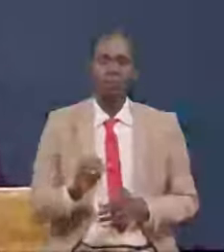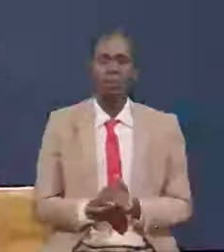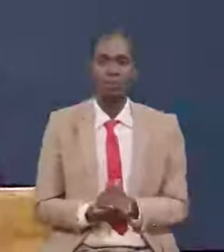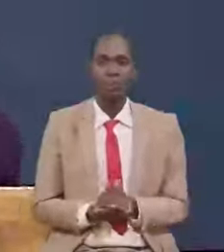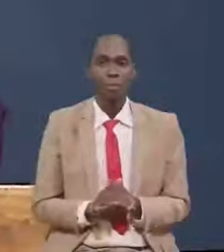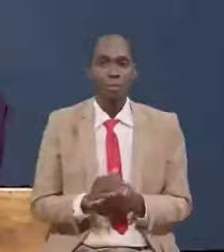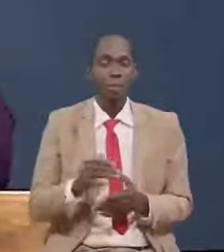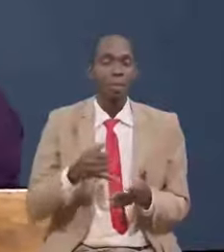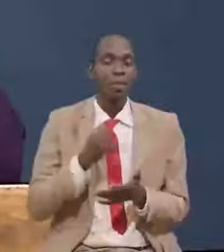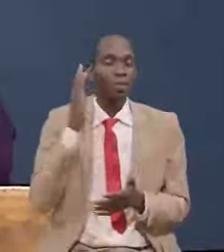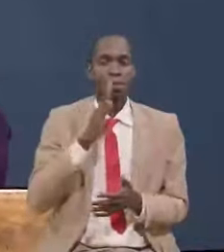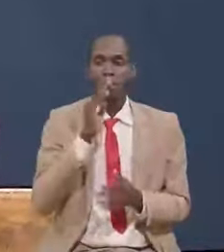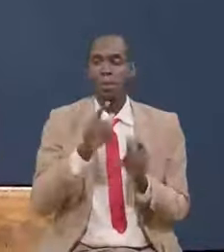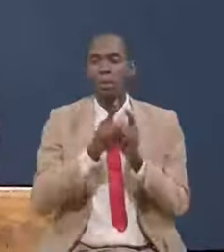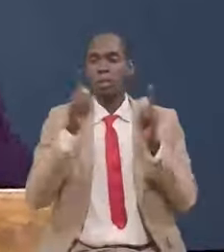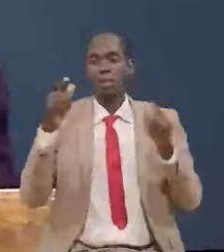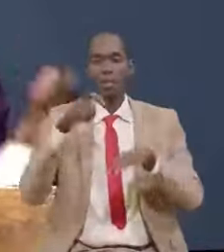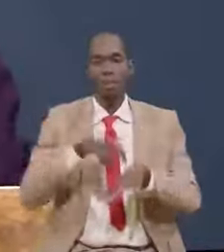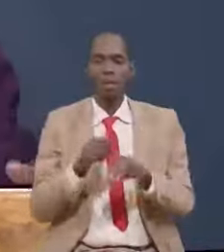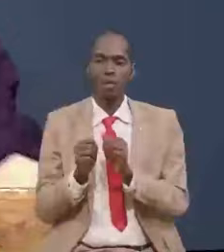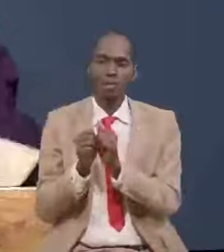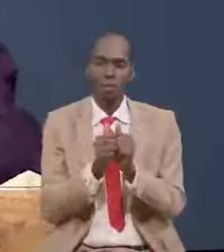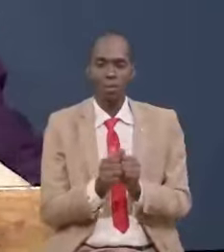Ce sera un grand moment ensemble.